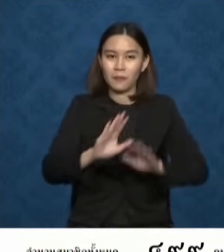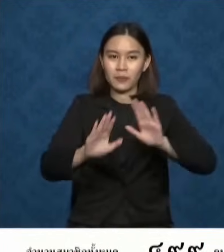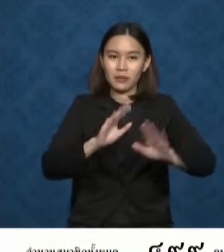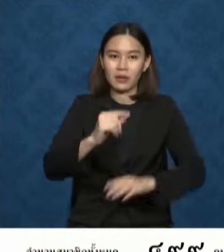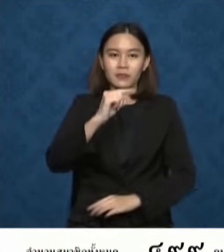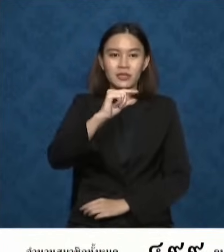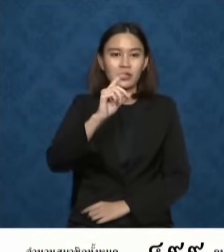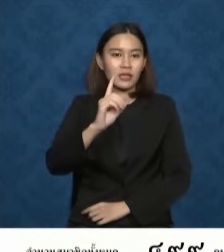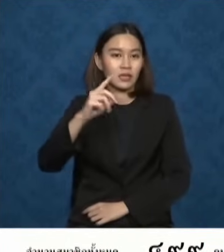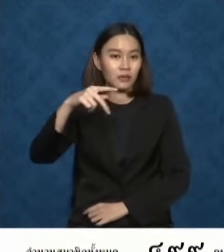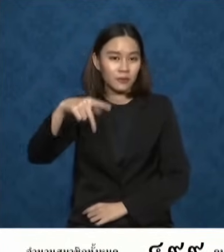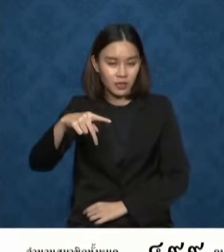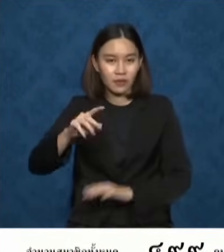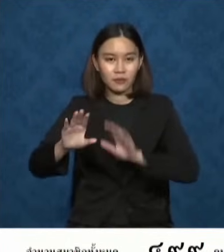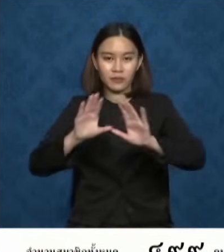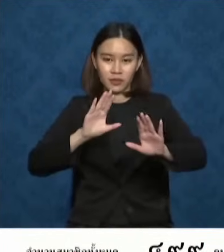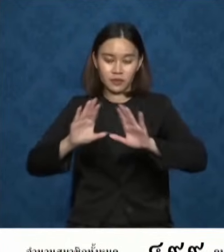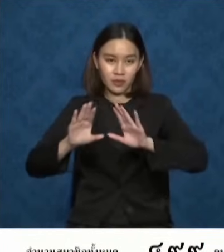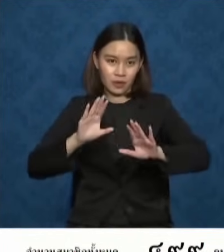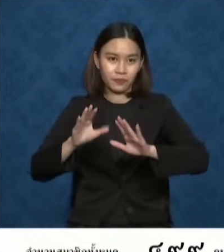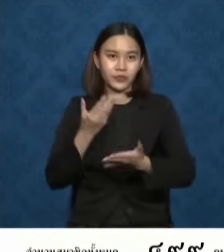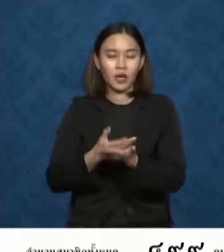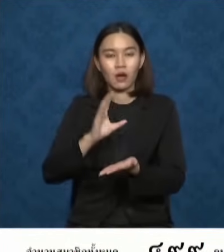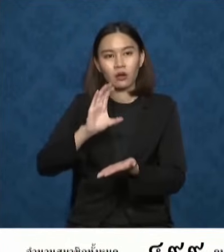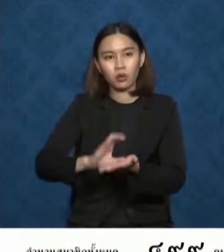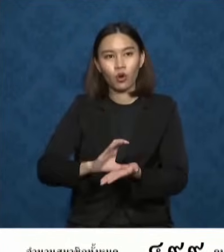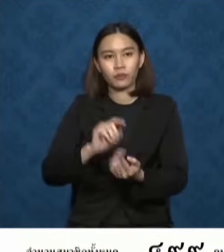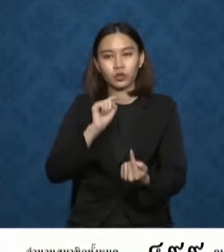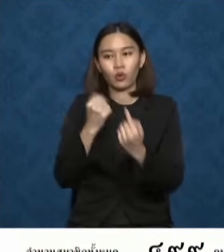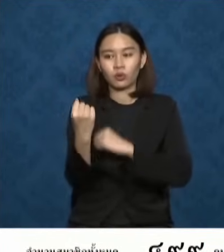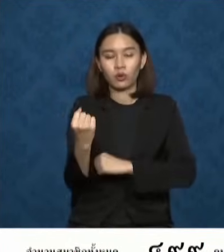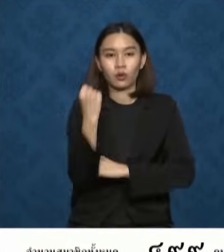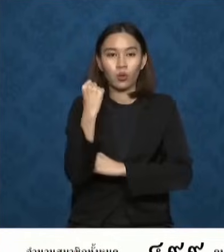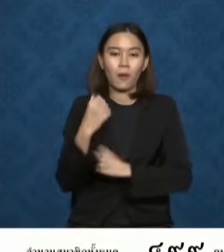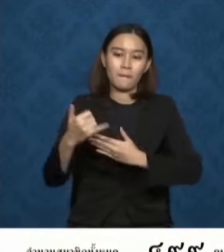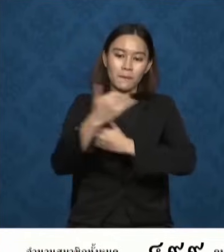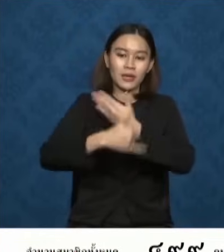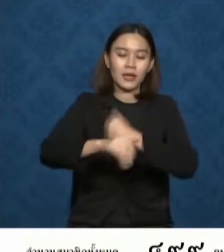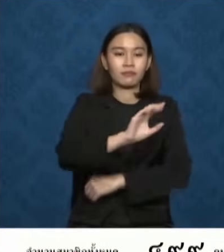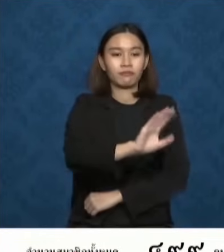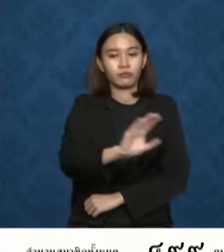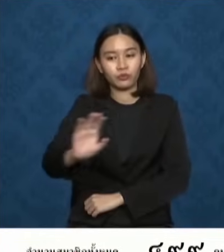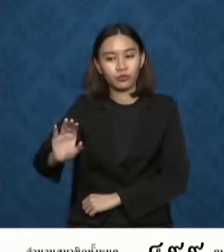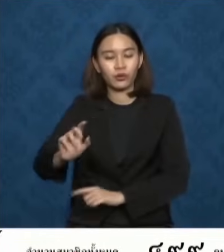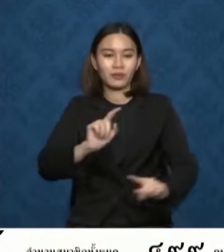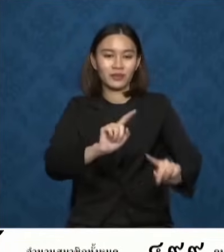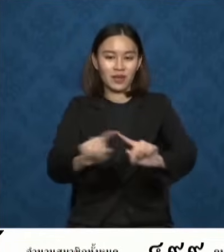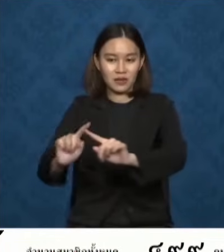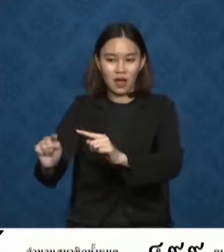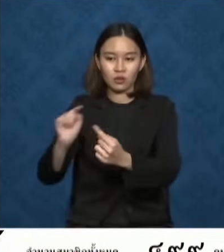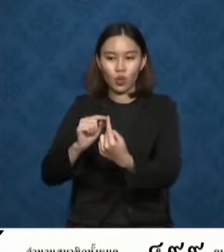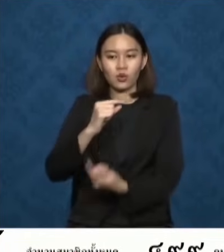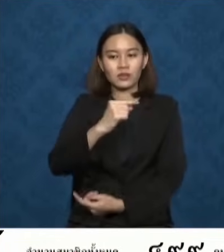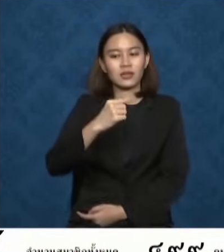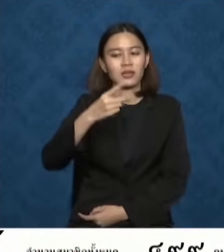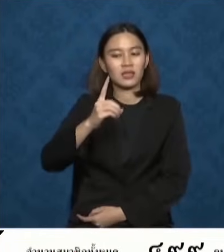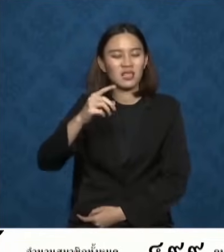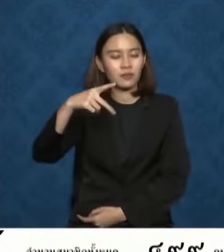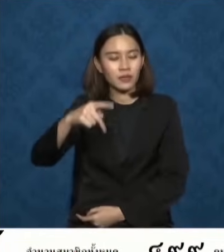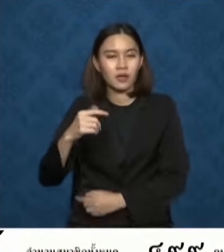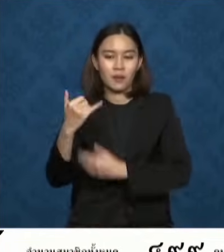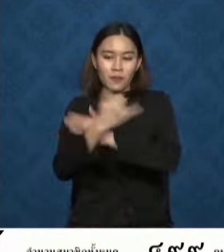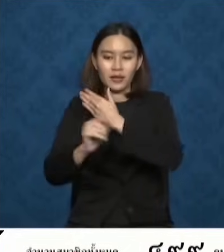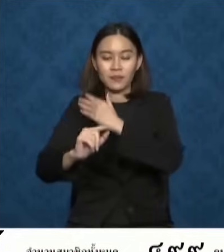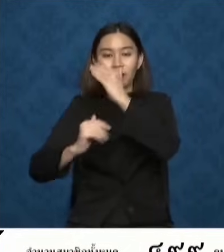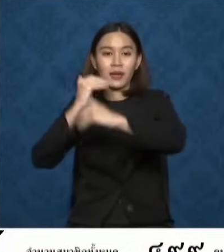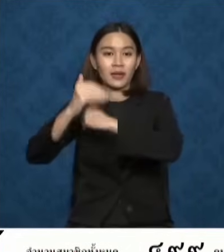GDP งบประมาณด้านความมั่นคงของแต่ละประเทศนี่ใน GDP แล้วนี่ในประเทศที่พัฒน